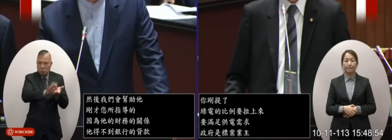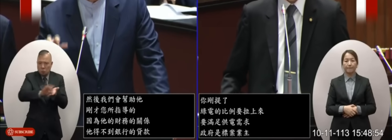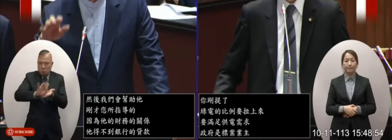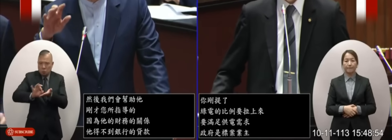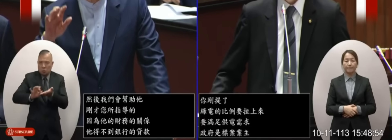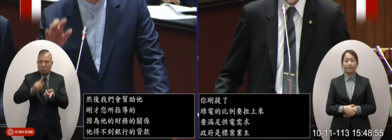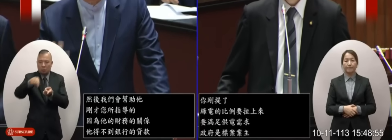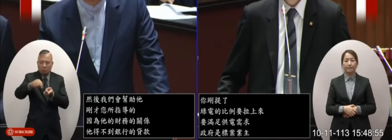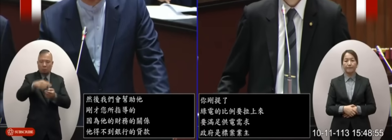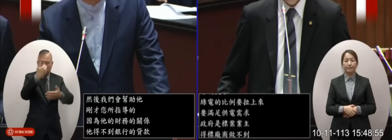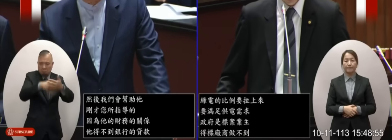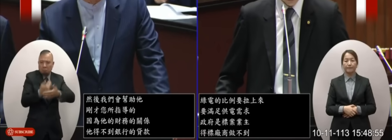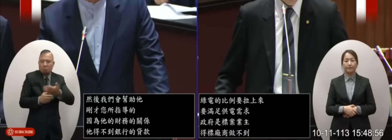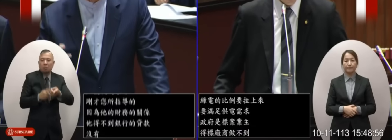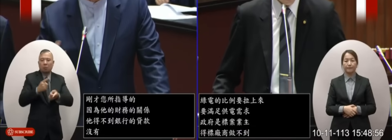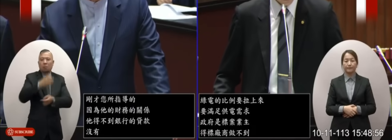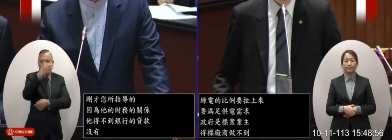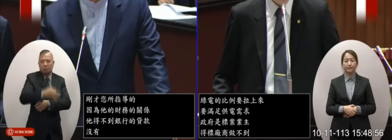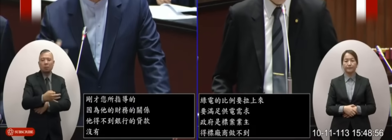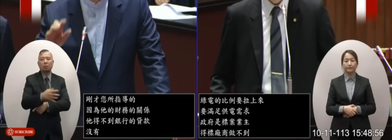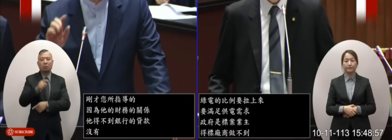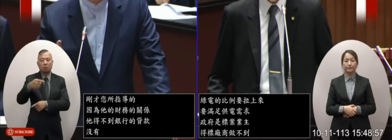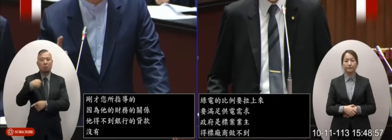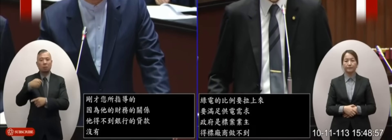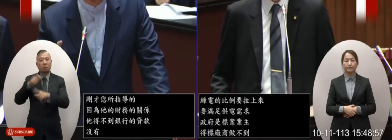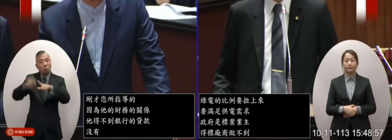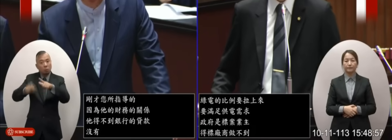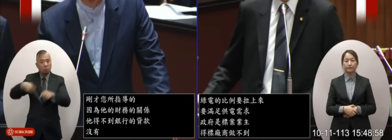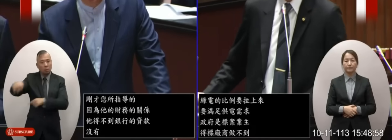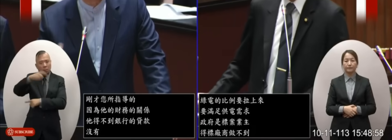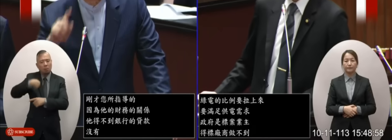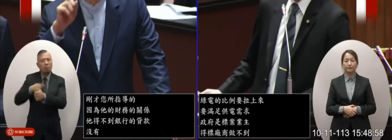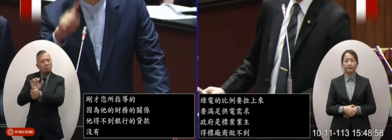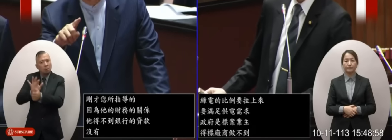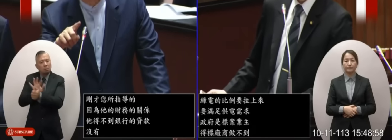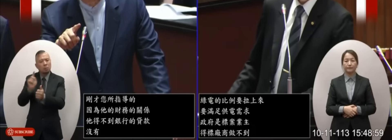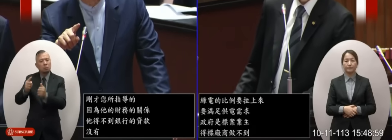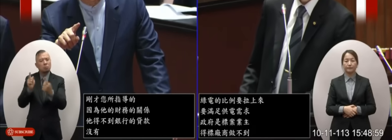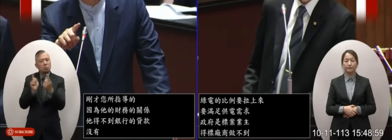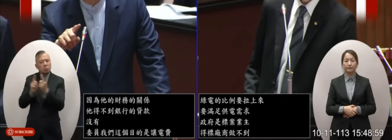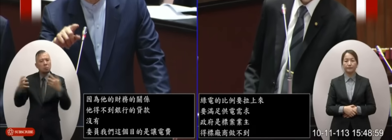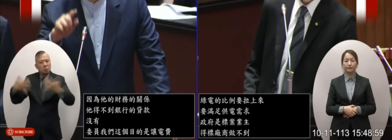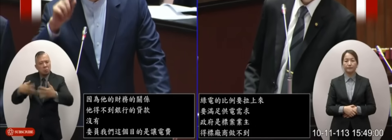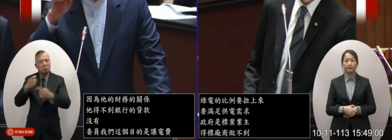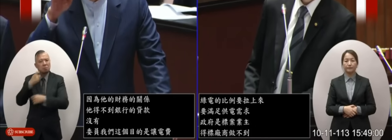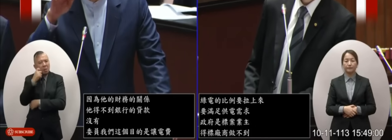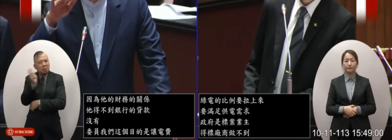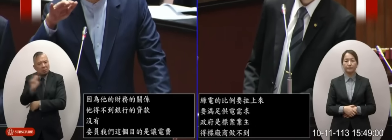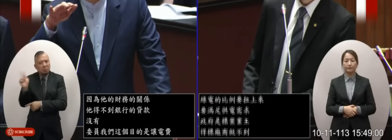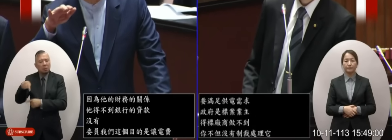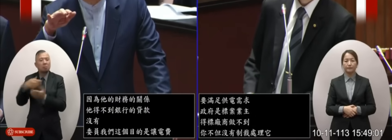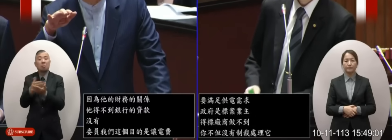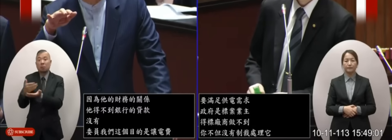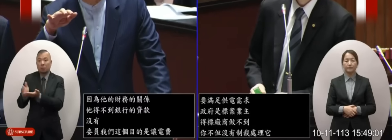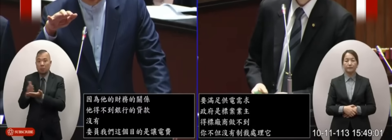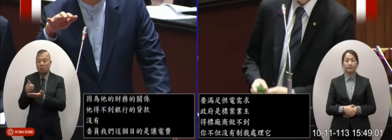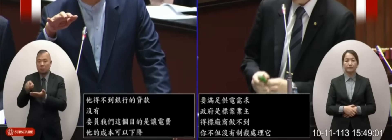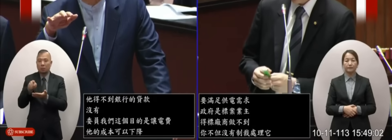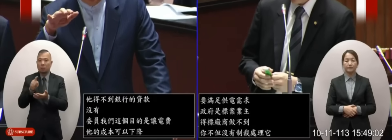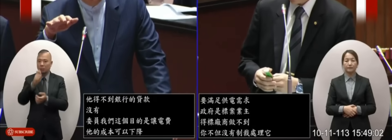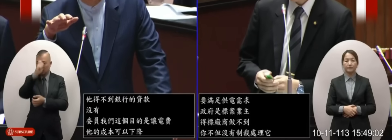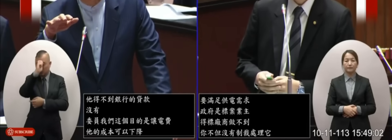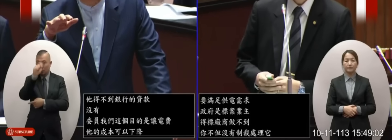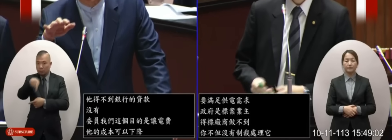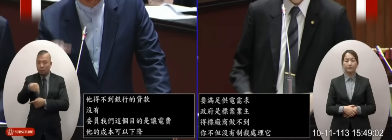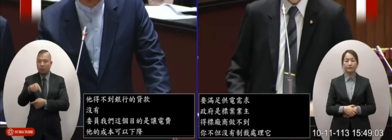降，所以我们辅导所有的厂商解决他的问题，主要的目的是让他售电的价